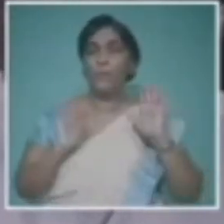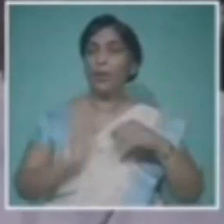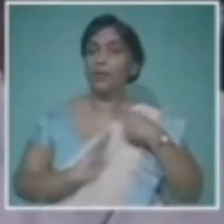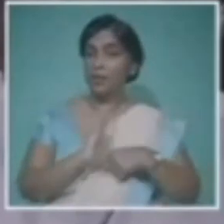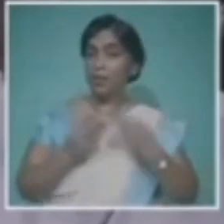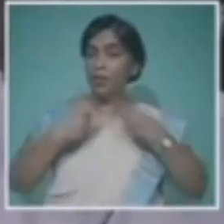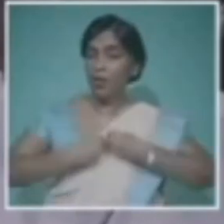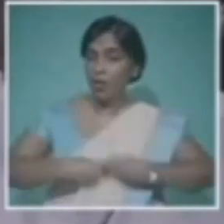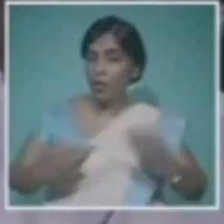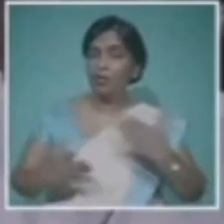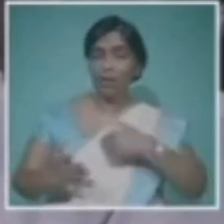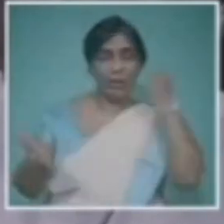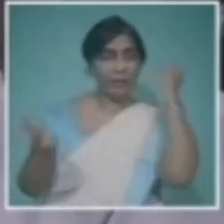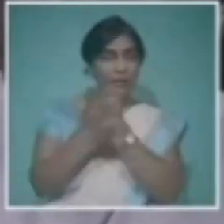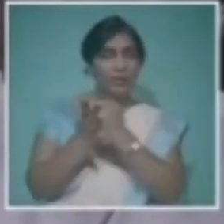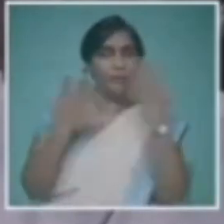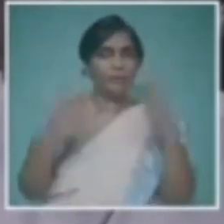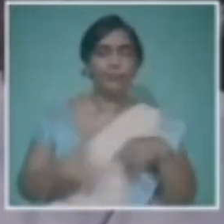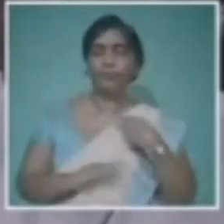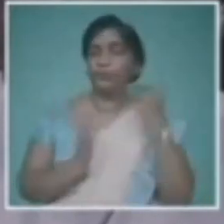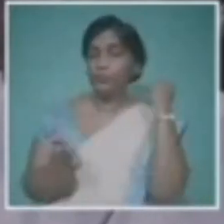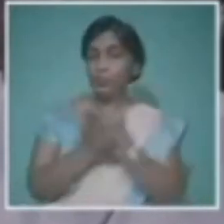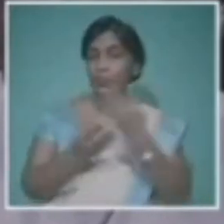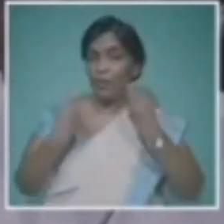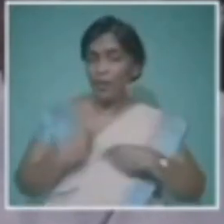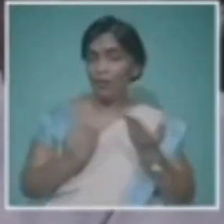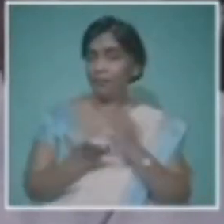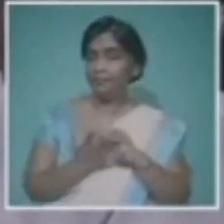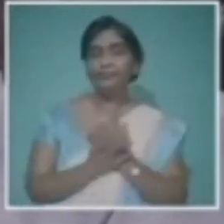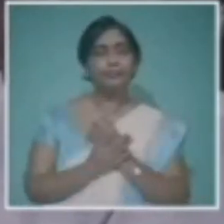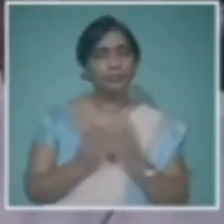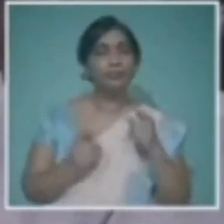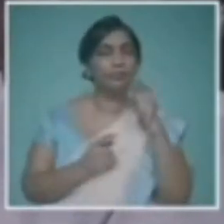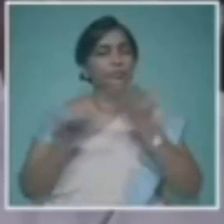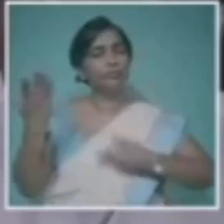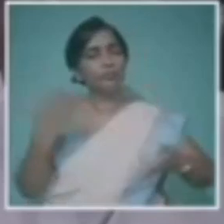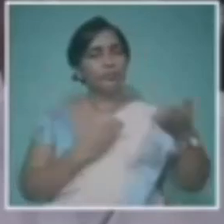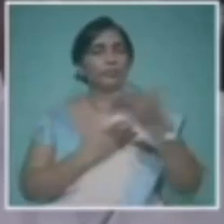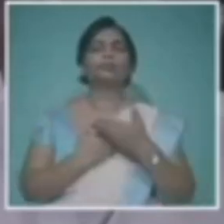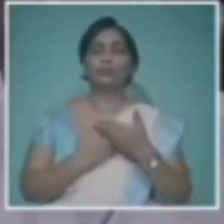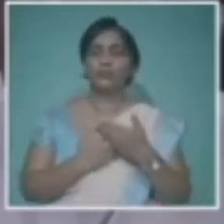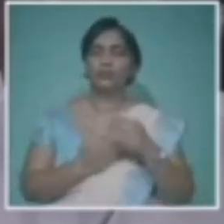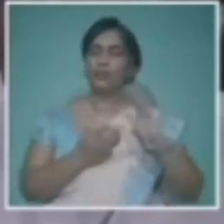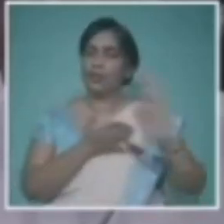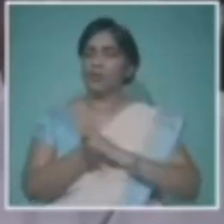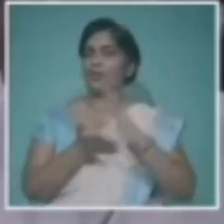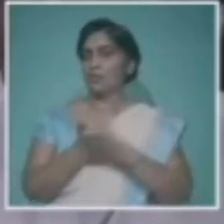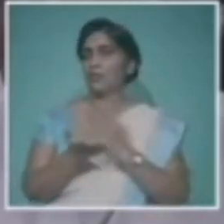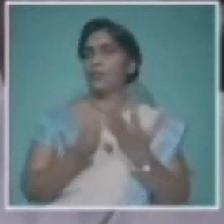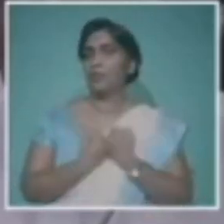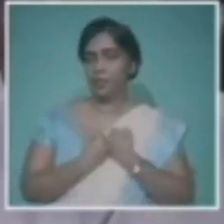රටක් බංකොලොත් කියලා සීලෙක් ගැහුවට පස්සේ ඒ බංකොලොත් භාවයෙන් මුදව ගන්න ඔබ හැම කෙනෙක්ම සහයෝගී දී යුතුව